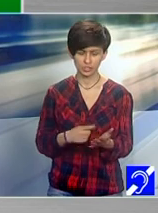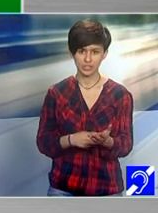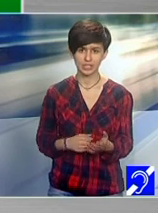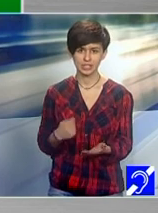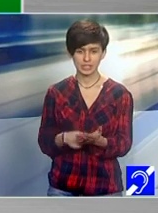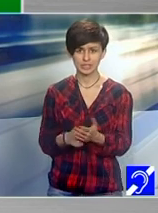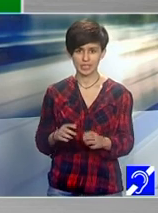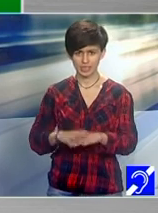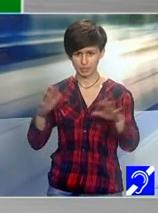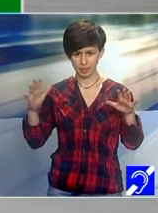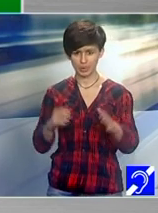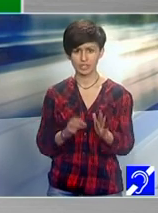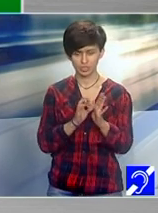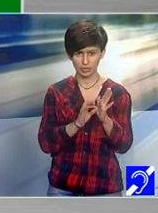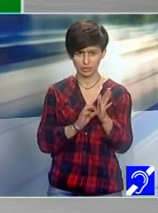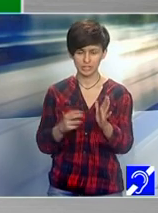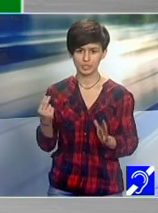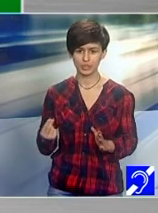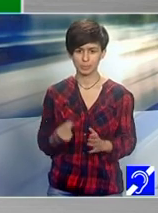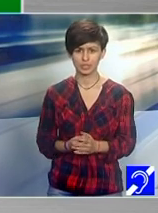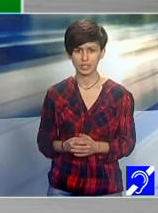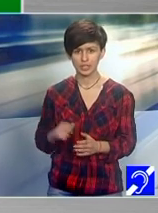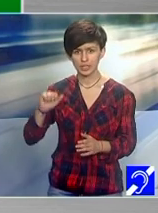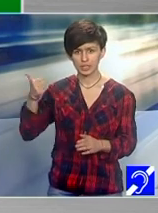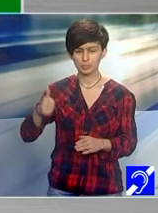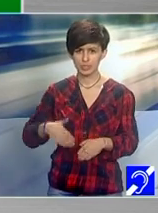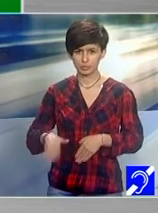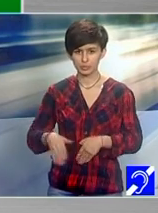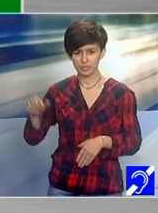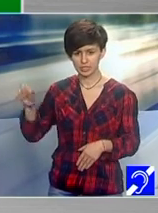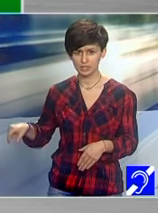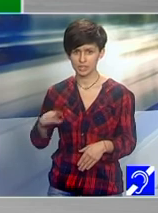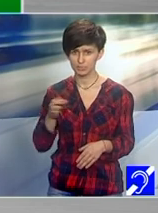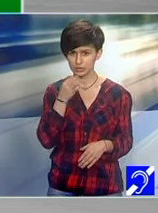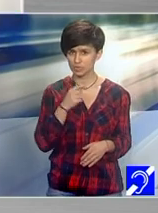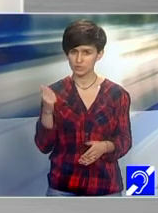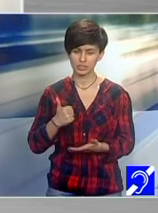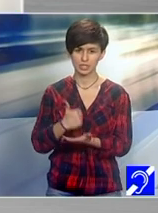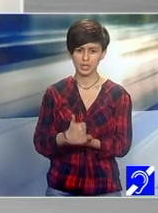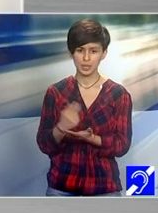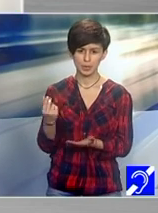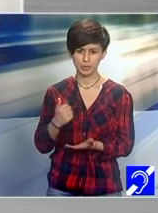le-a răspuns că deocamdată nu sunt bani în buget pentru majorări salariale.